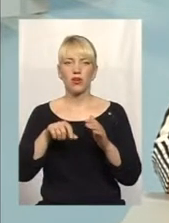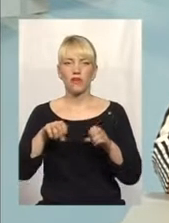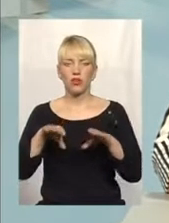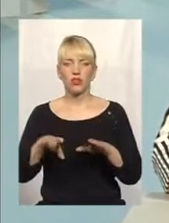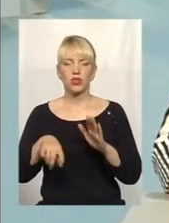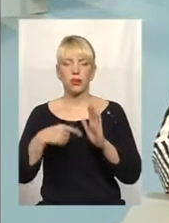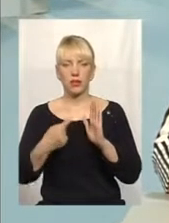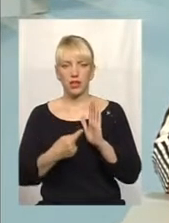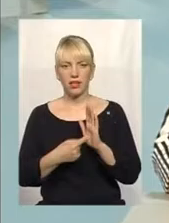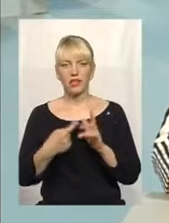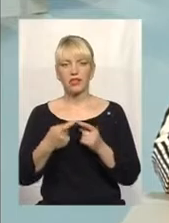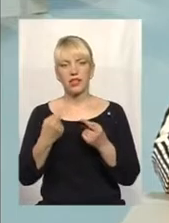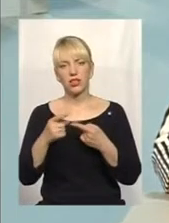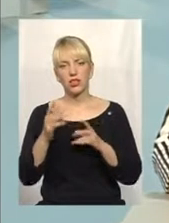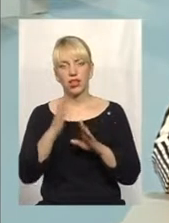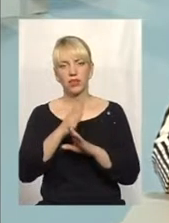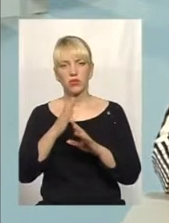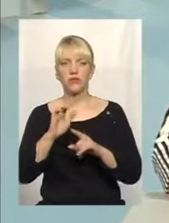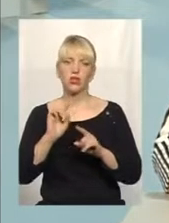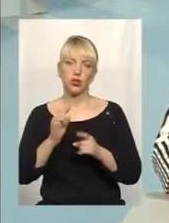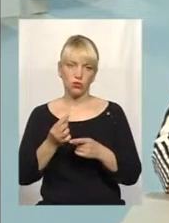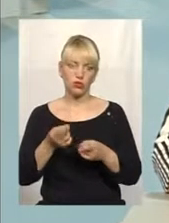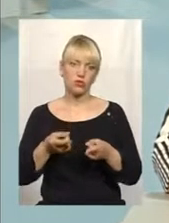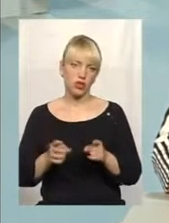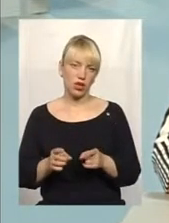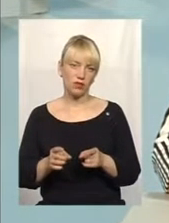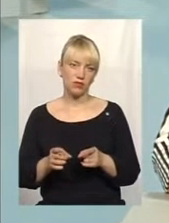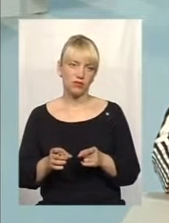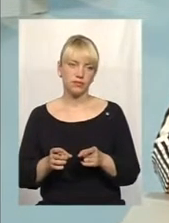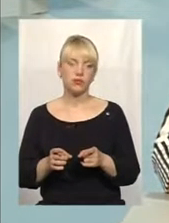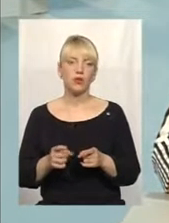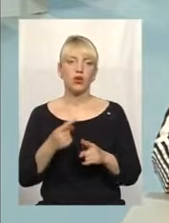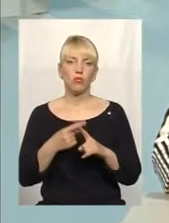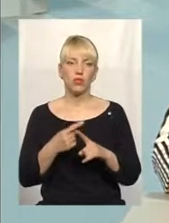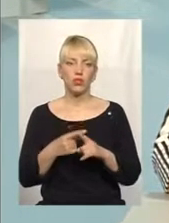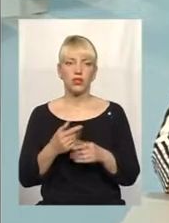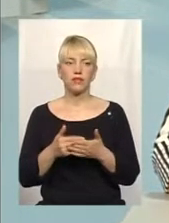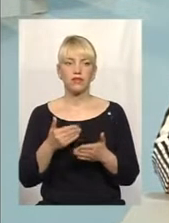це більш інша атмосфера. Тому, звичайно, позитив від